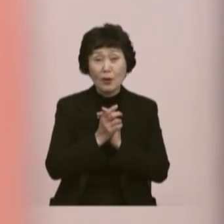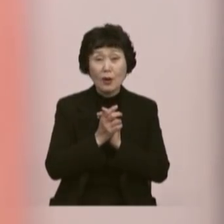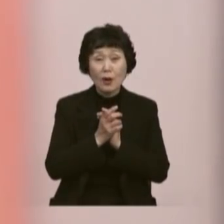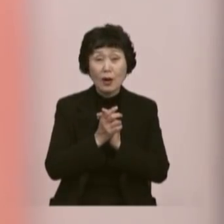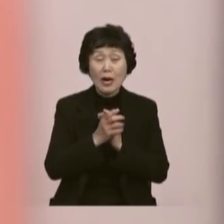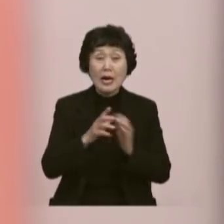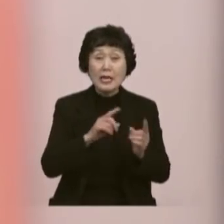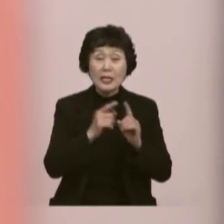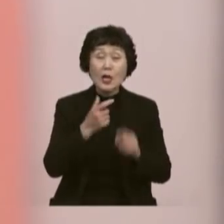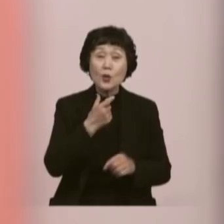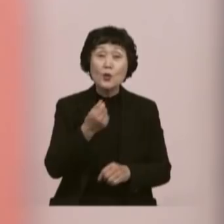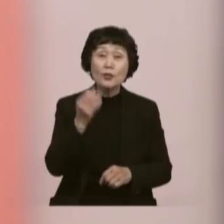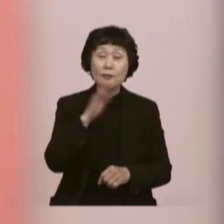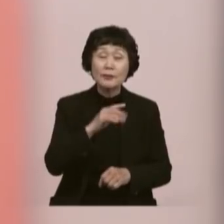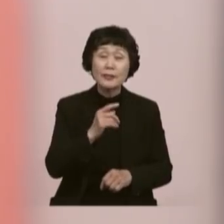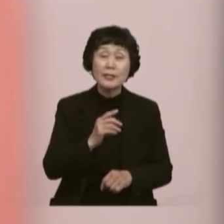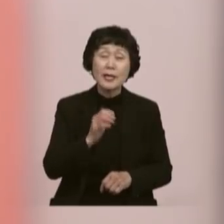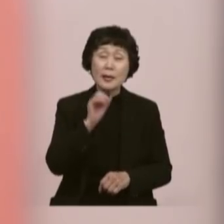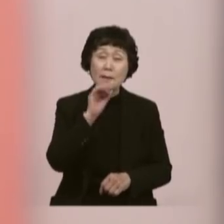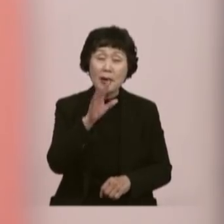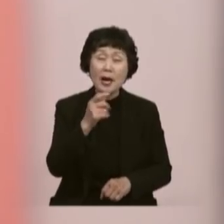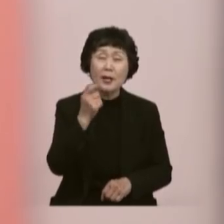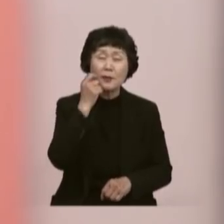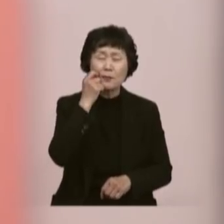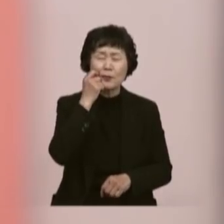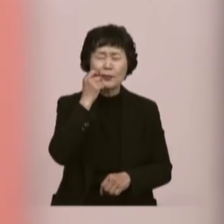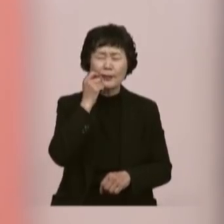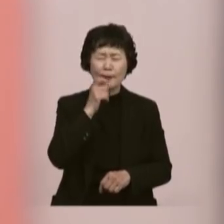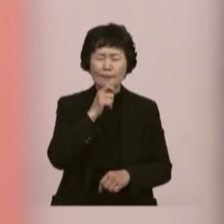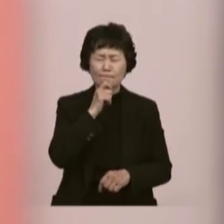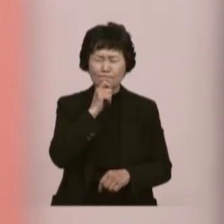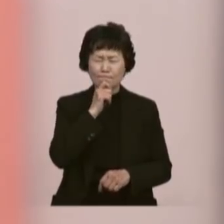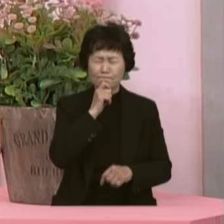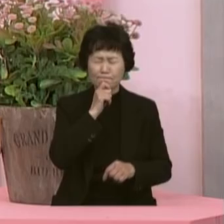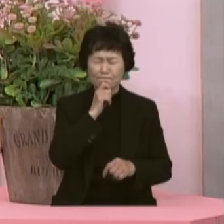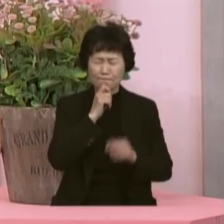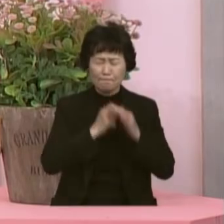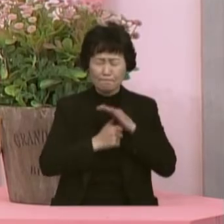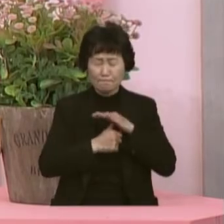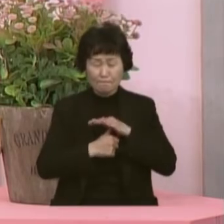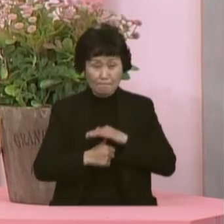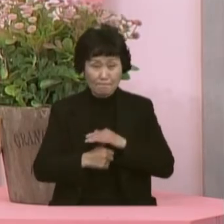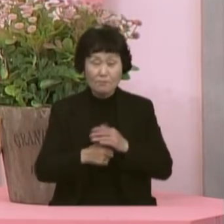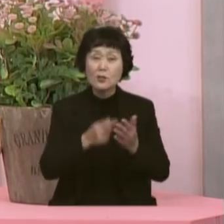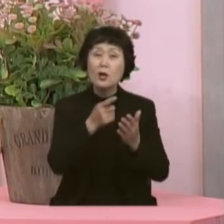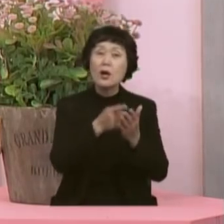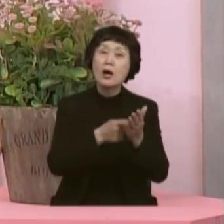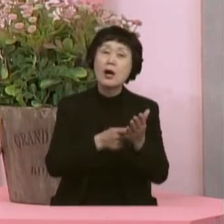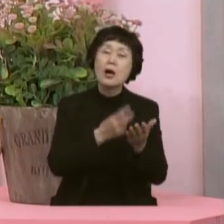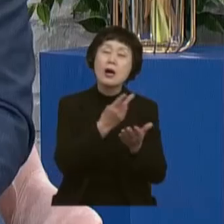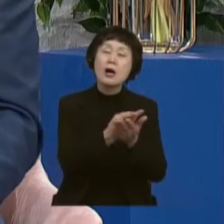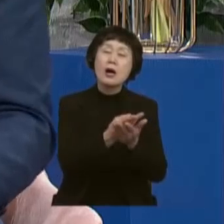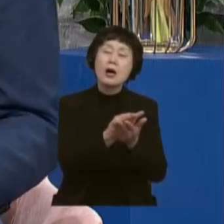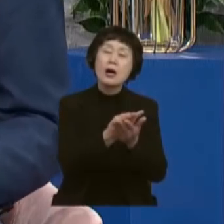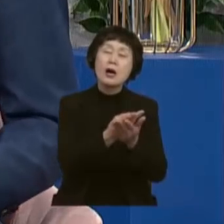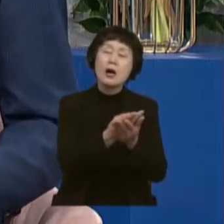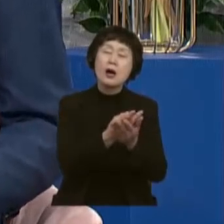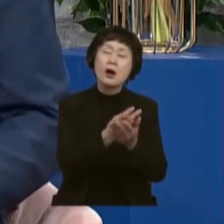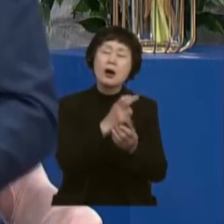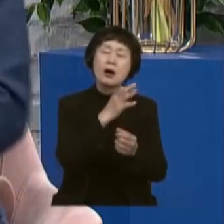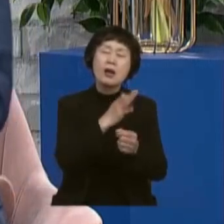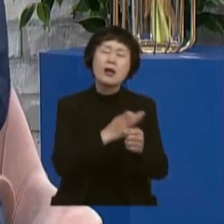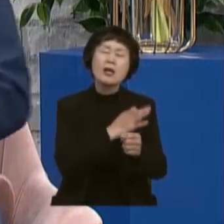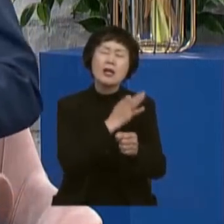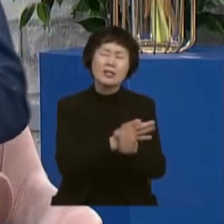여기 입에서 꾹꾹 가린 척하고 참고 사인하고 수술대 올라서 14시간 동안 간을 잘랐대요. 아,